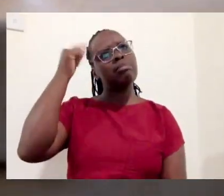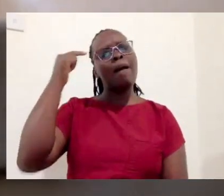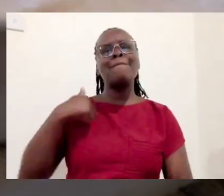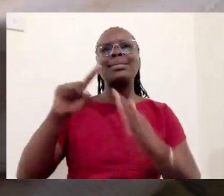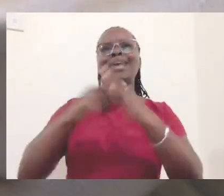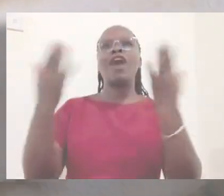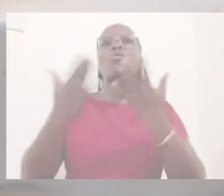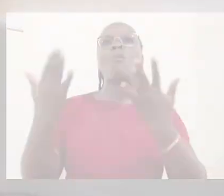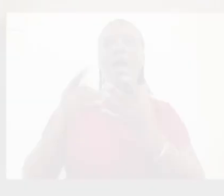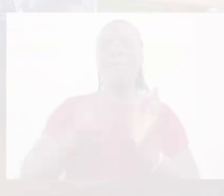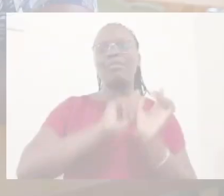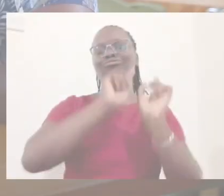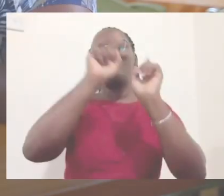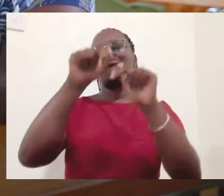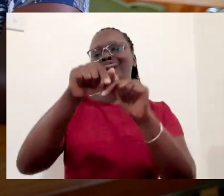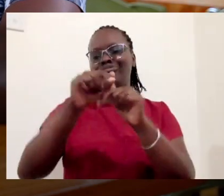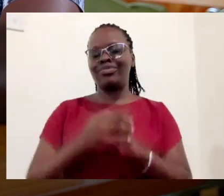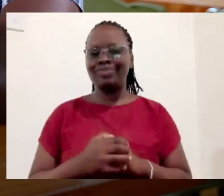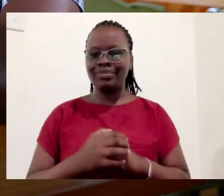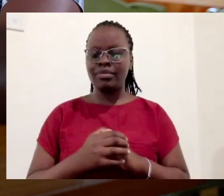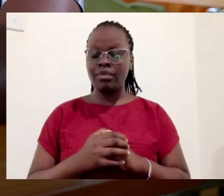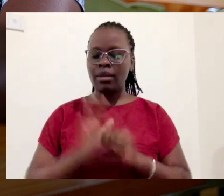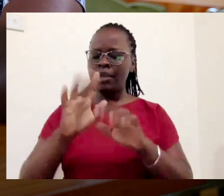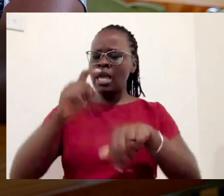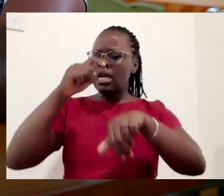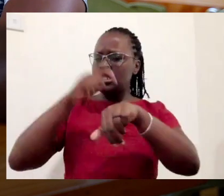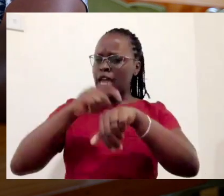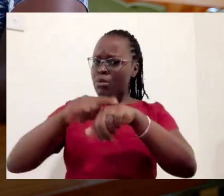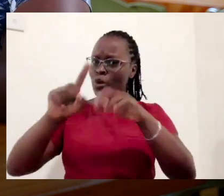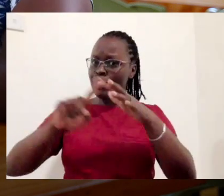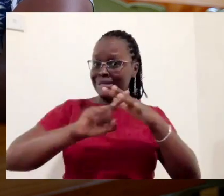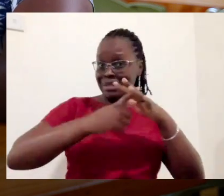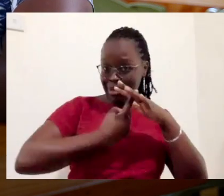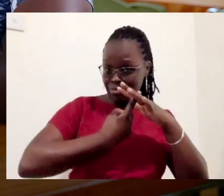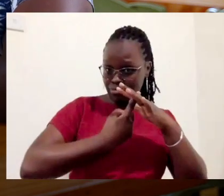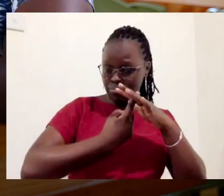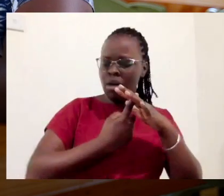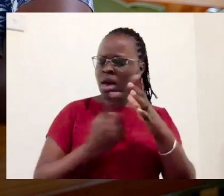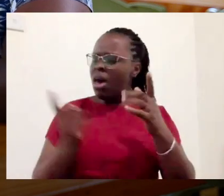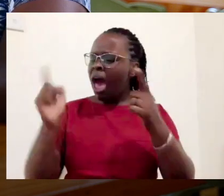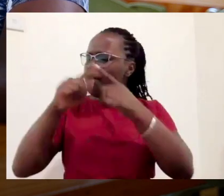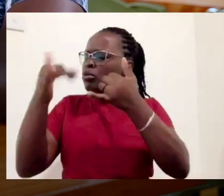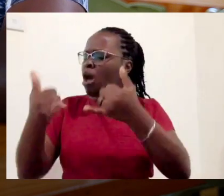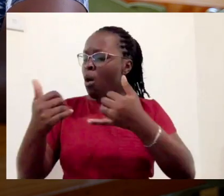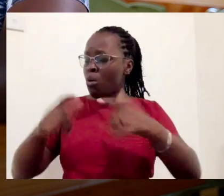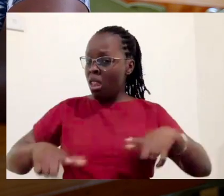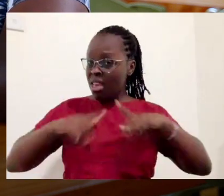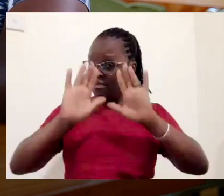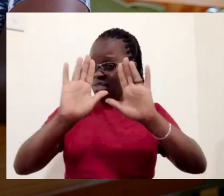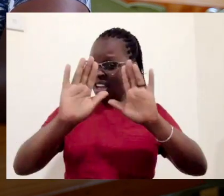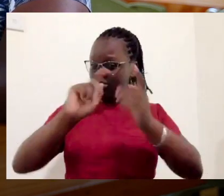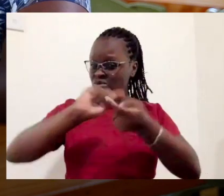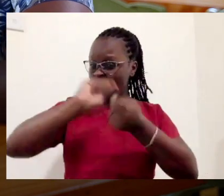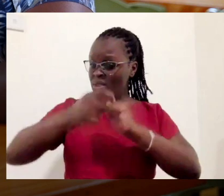hiyo kushona. Na unakumbuka wakati ambapo uliingia na kwa sasa, yani maisha yako unaweza sema ilibadilika